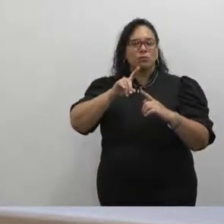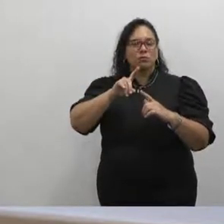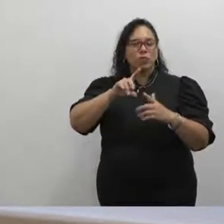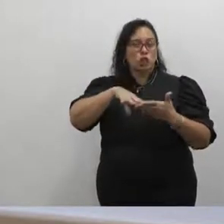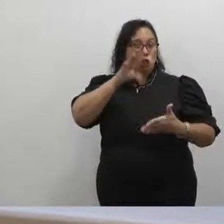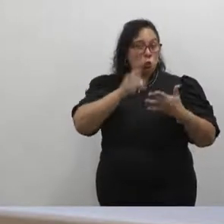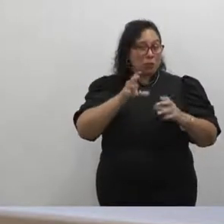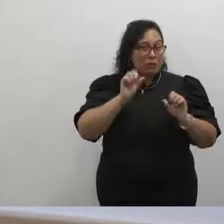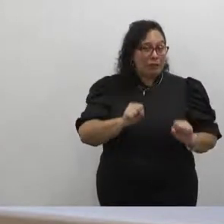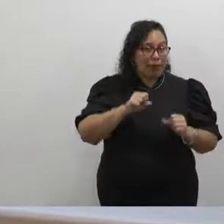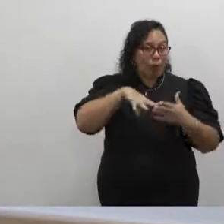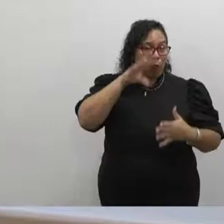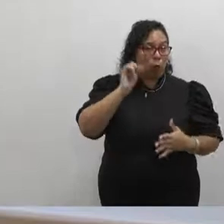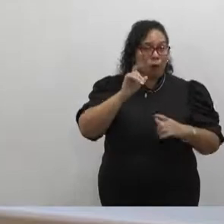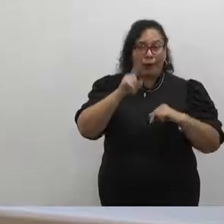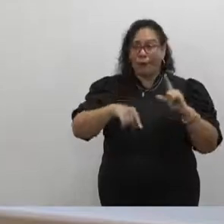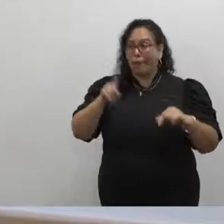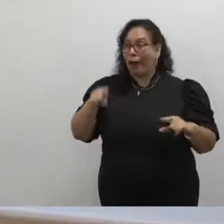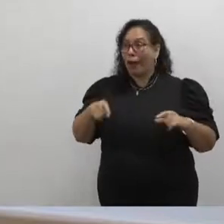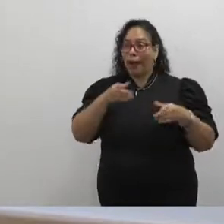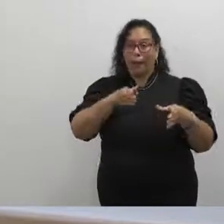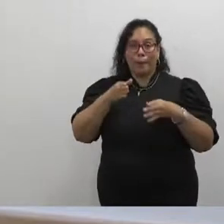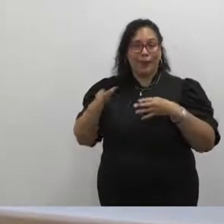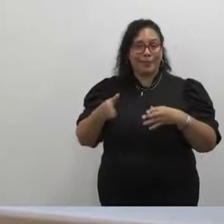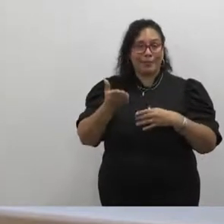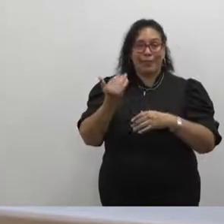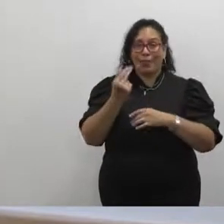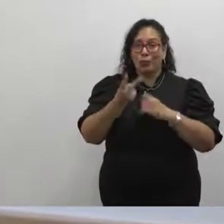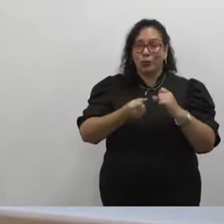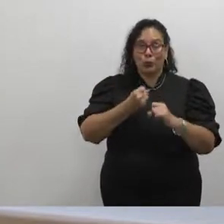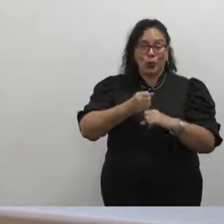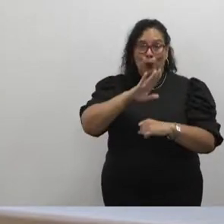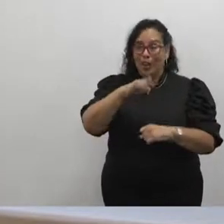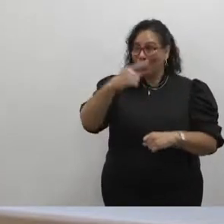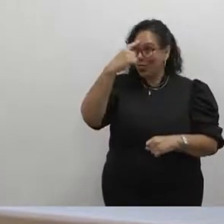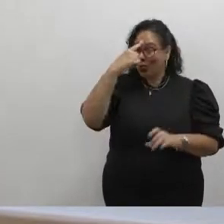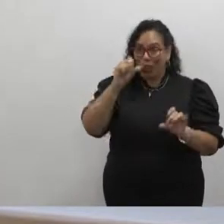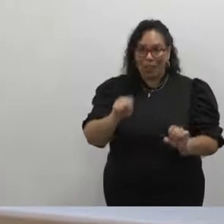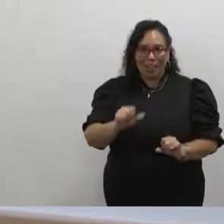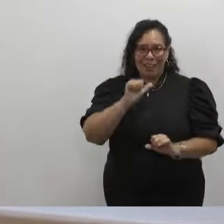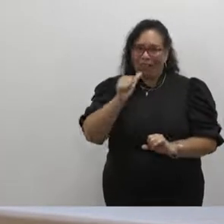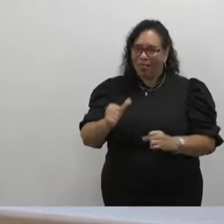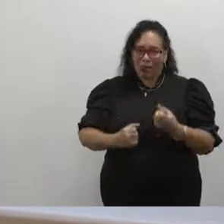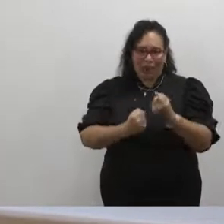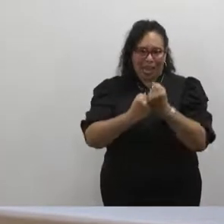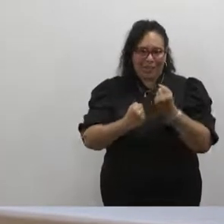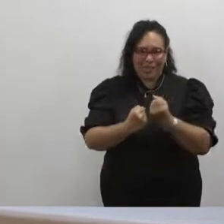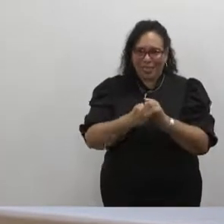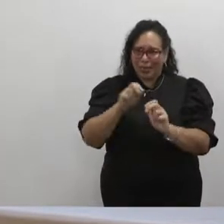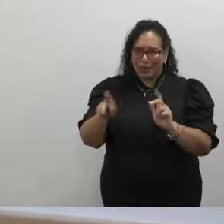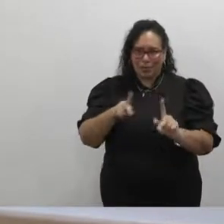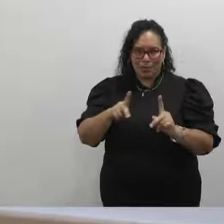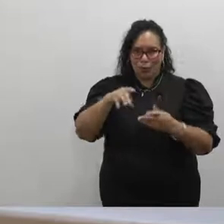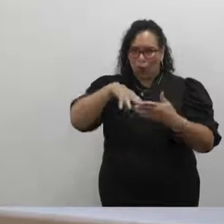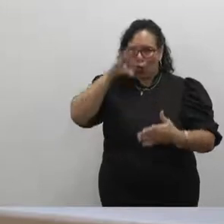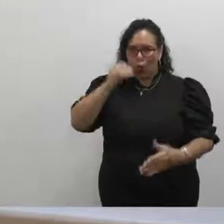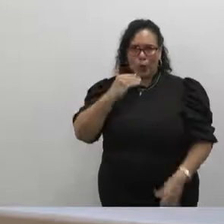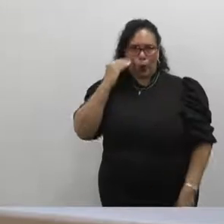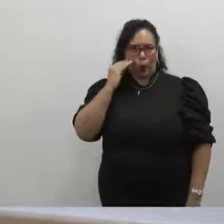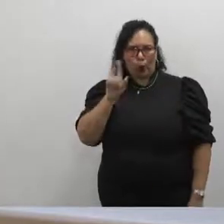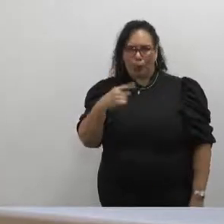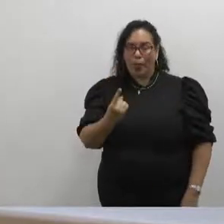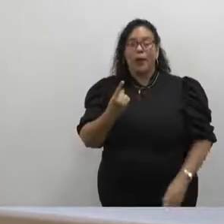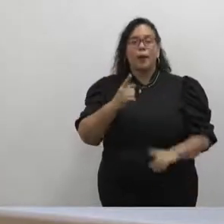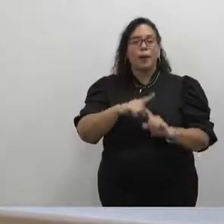dân đăng thà con sá ai riên sâu chụp không là biết không trên hai dương mà mình đại đo sầm lên